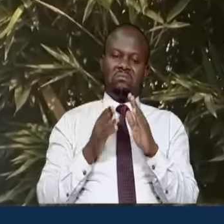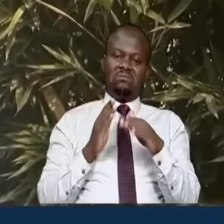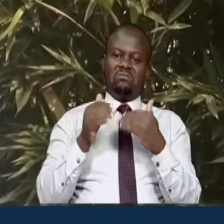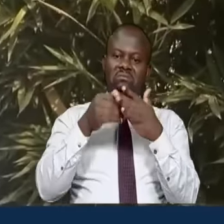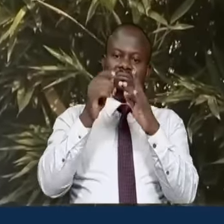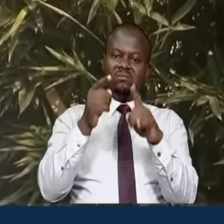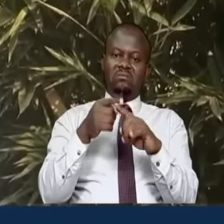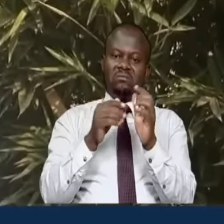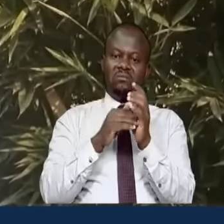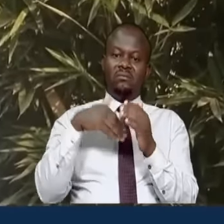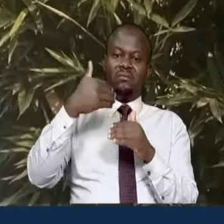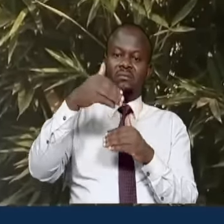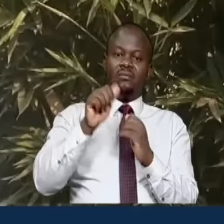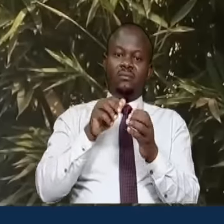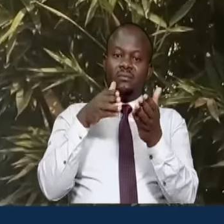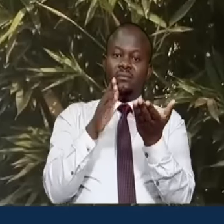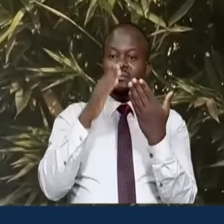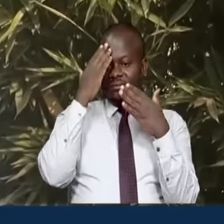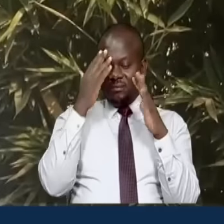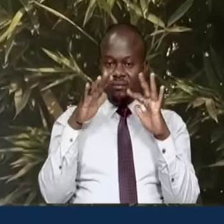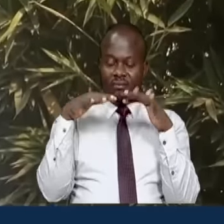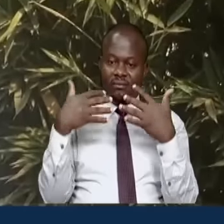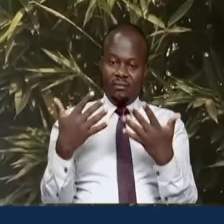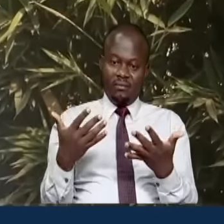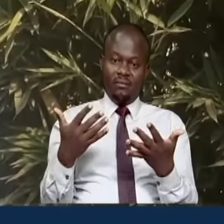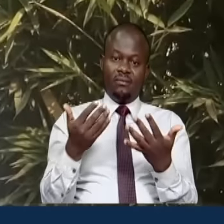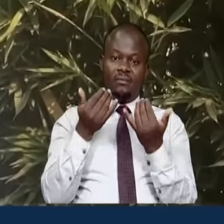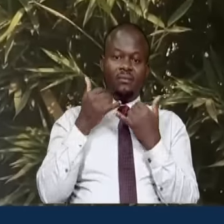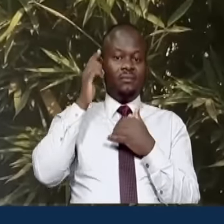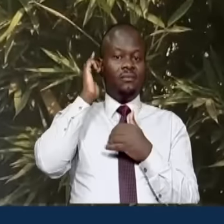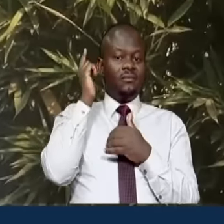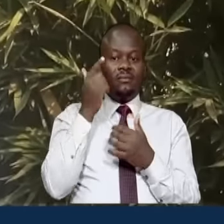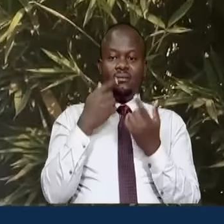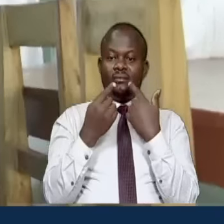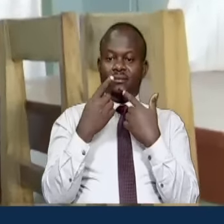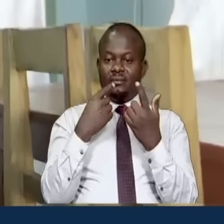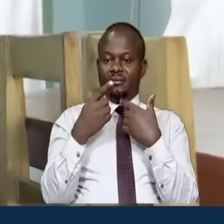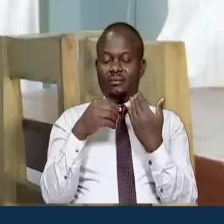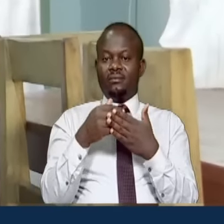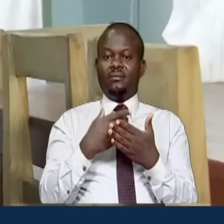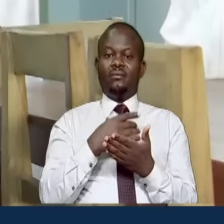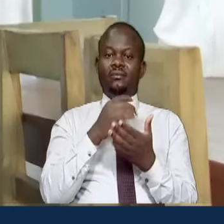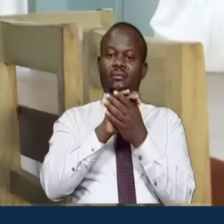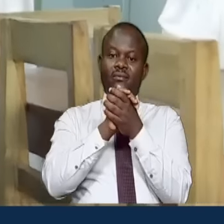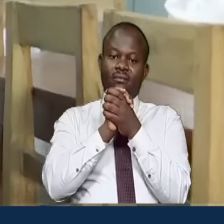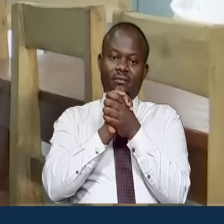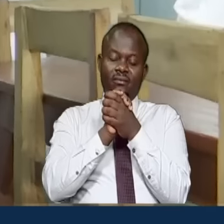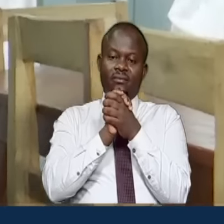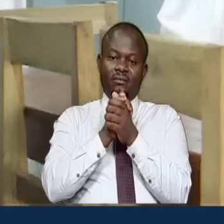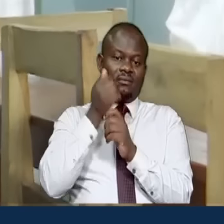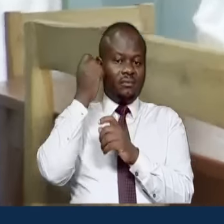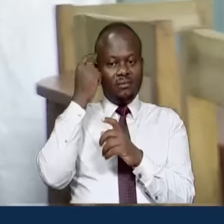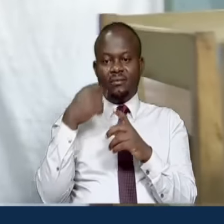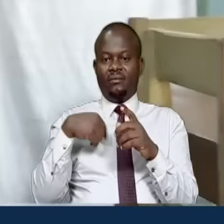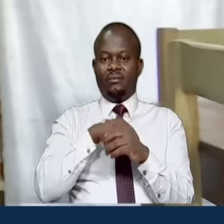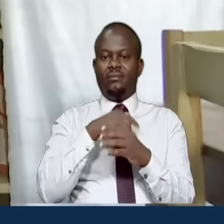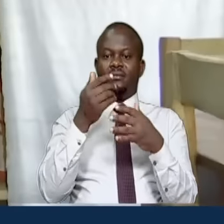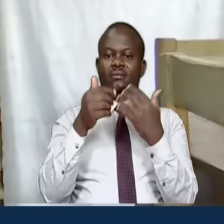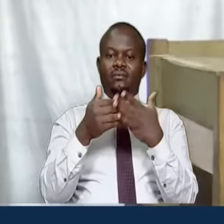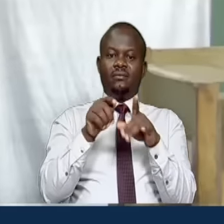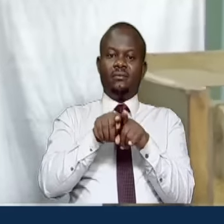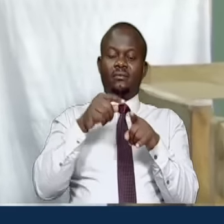buri munsi ndakurikirana nkamenya ukuntu yaramutse bakamuha telefone tukavugana tukamusuhuza akuvuga ko turiho nanjye